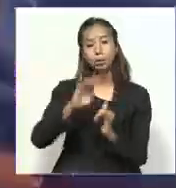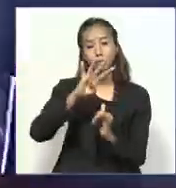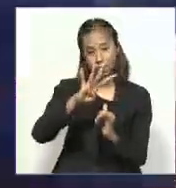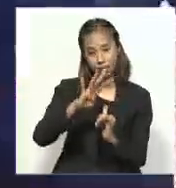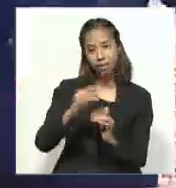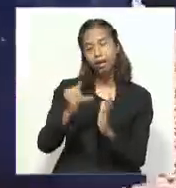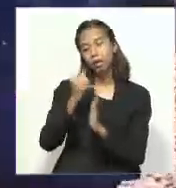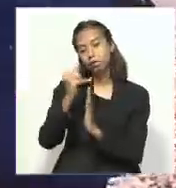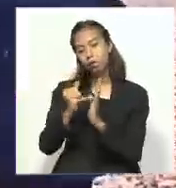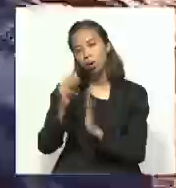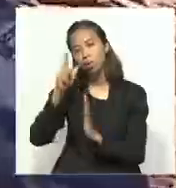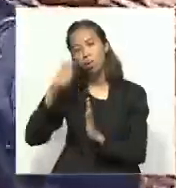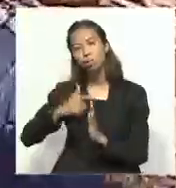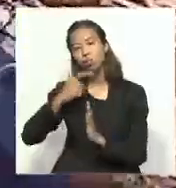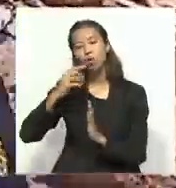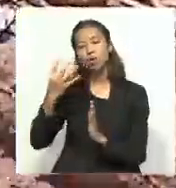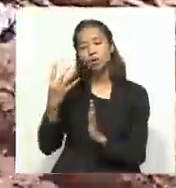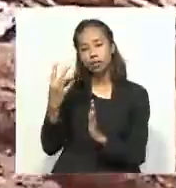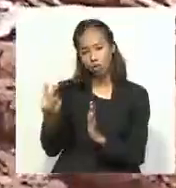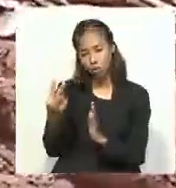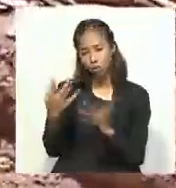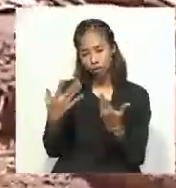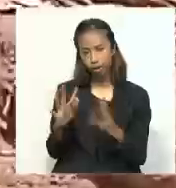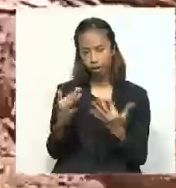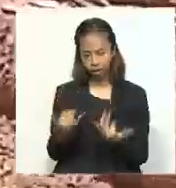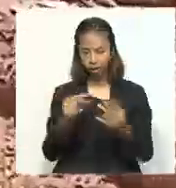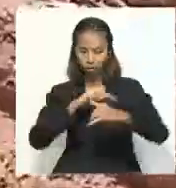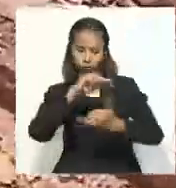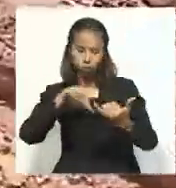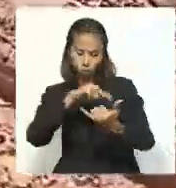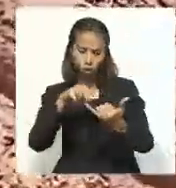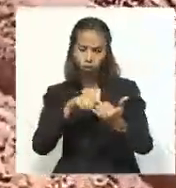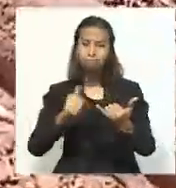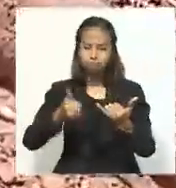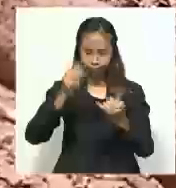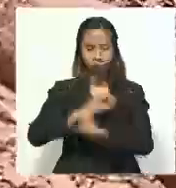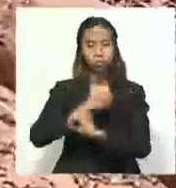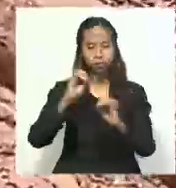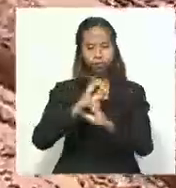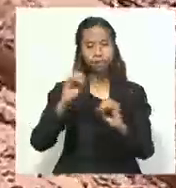าลแม่ฮ่องสอน2คนแต่ว่าตอนนี้เนี่ยทุกคนอาการปลอดภัยนะคะ